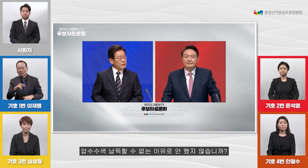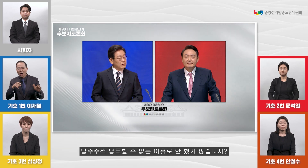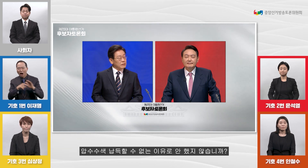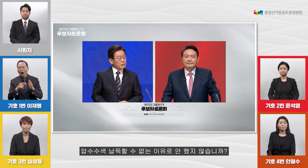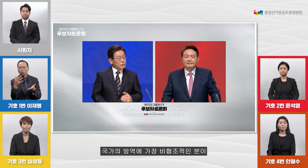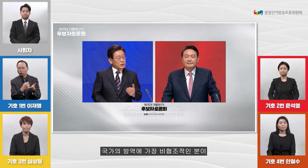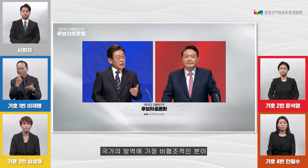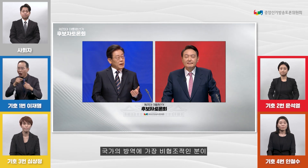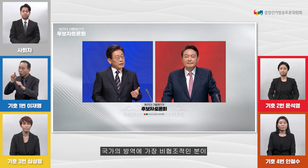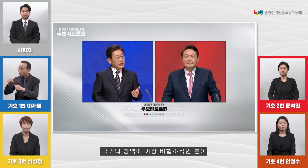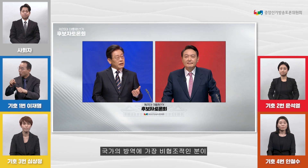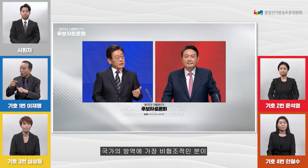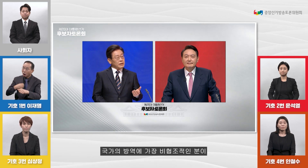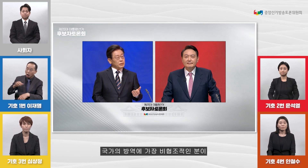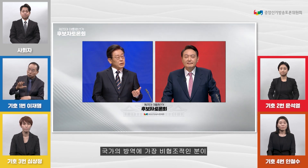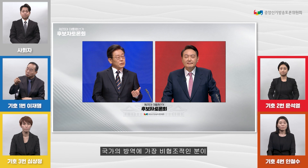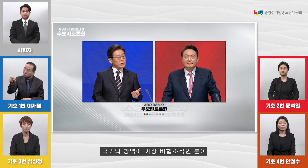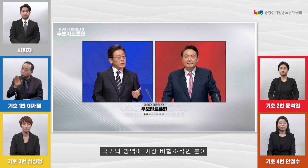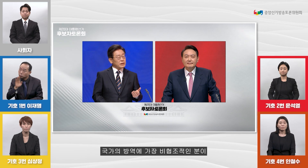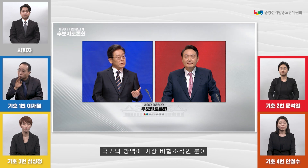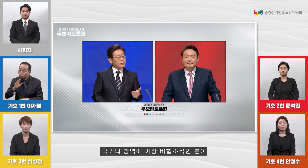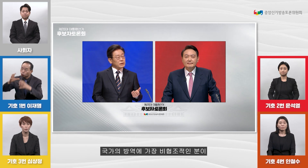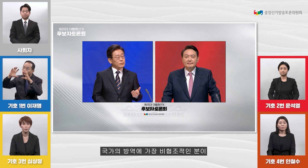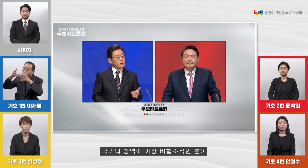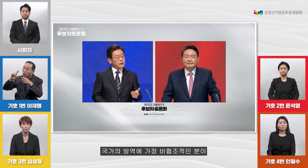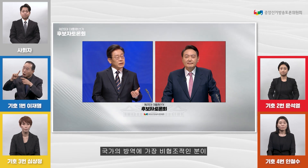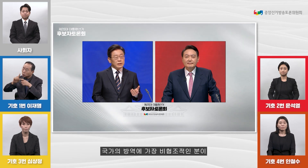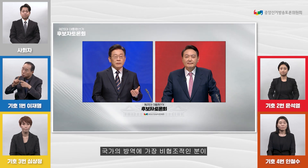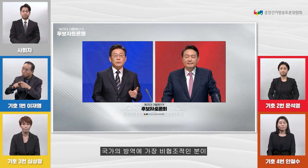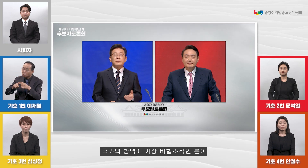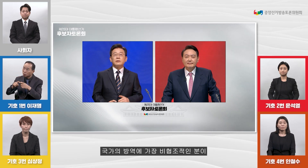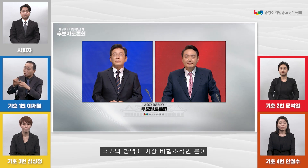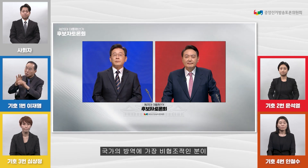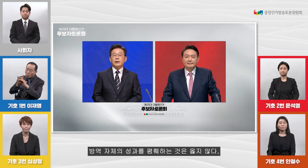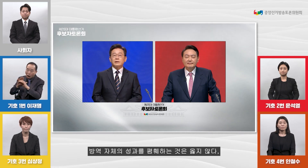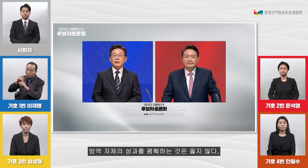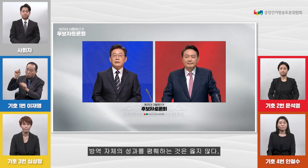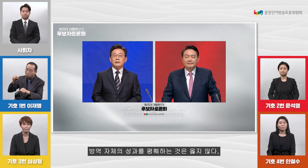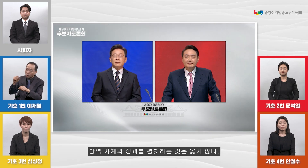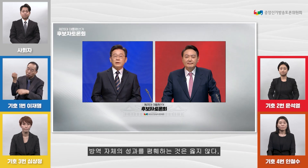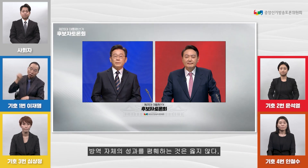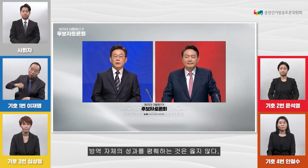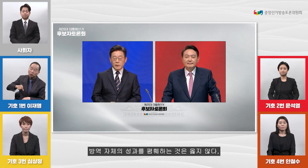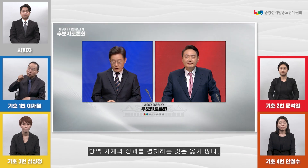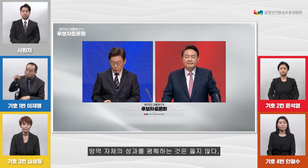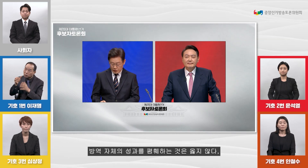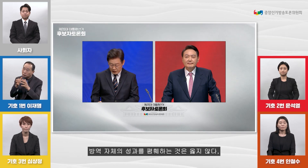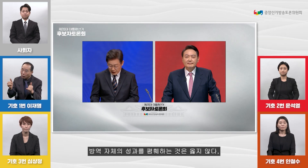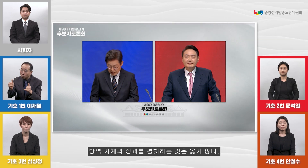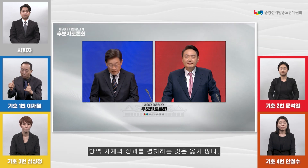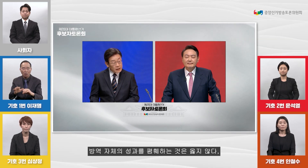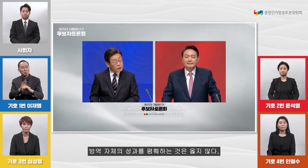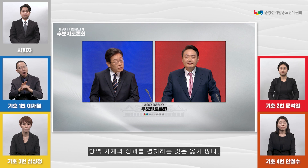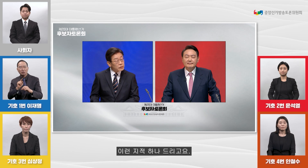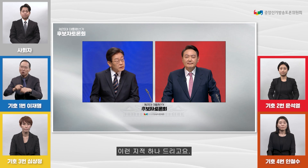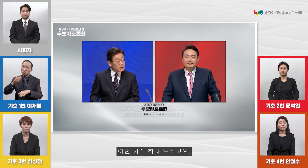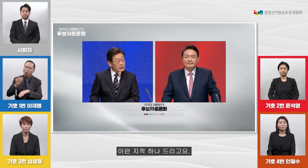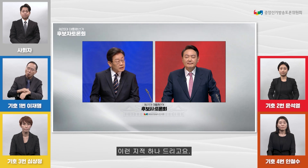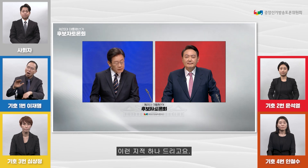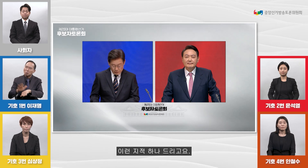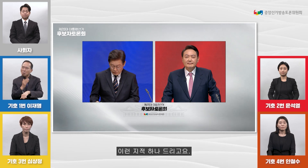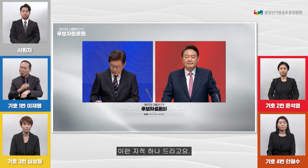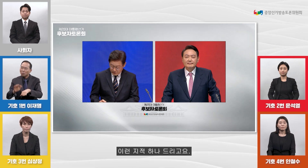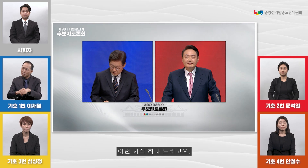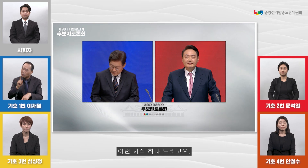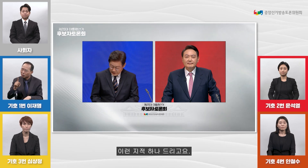않습니까? 국가의 방역에 가장 비협조적인 분이 방역 자체의 성과를 폄훼하는 건 옳지 않다, 이런 지적